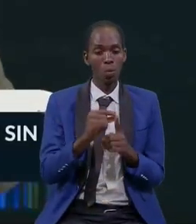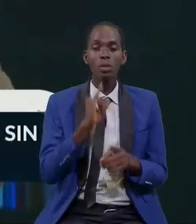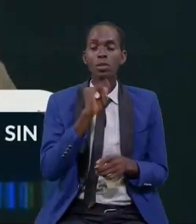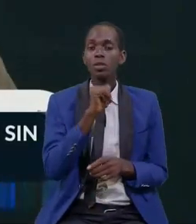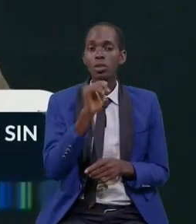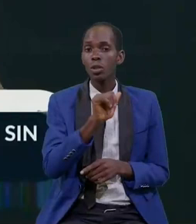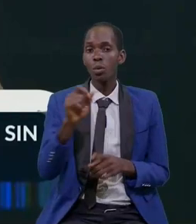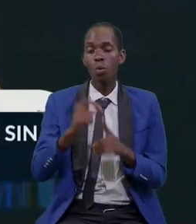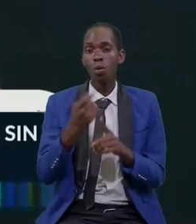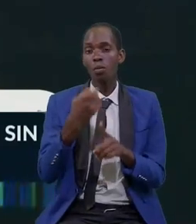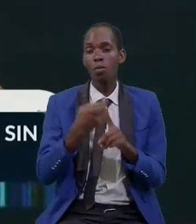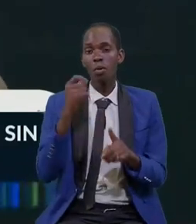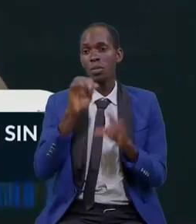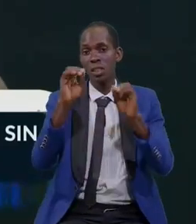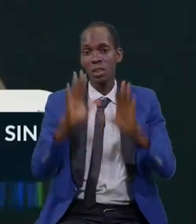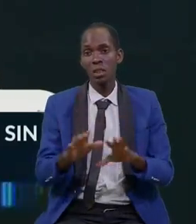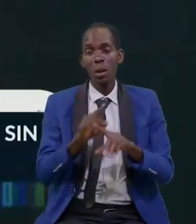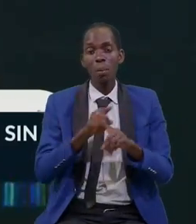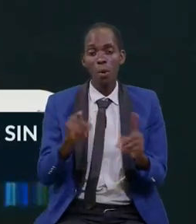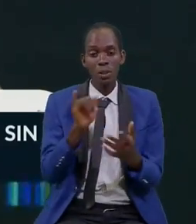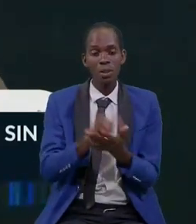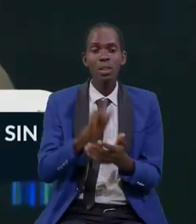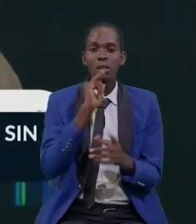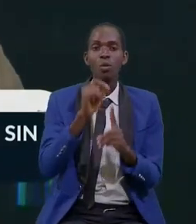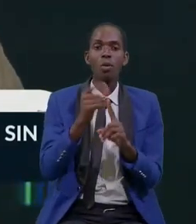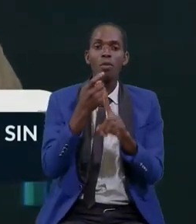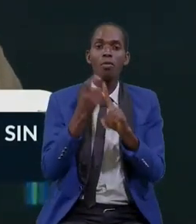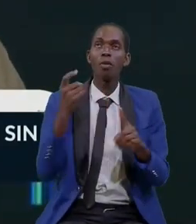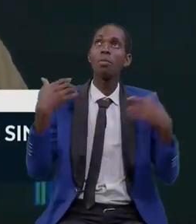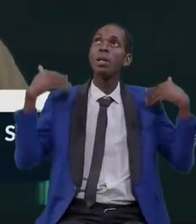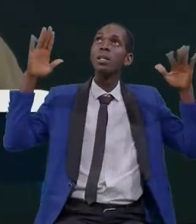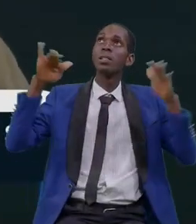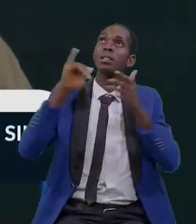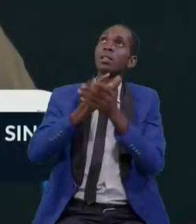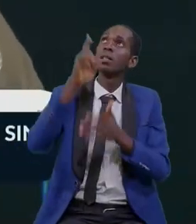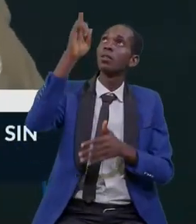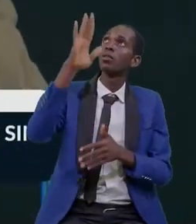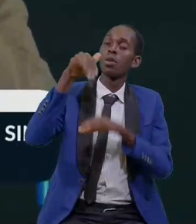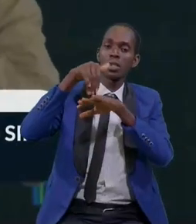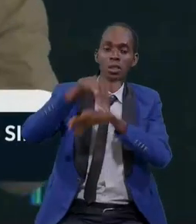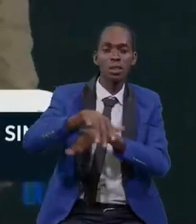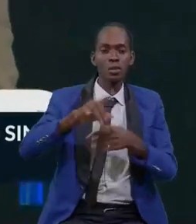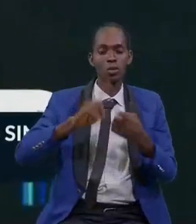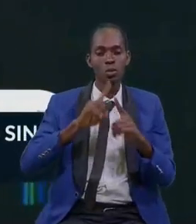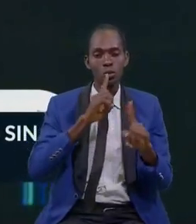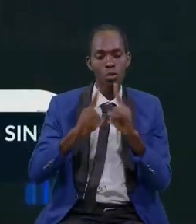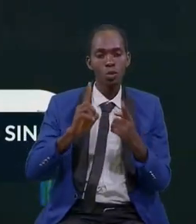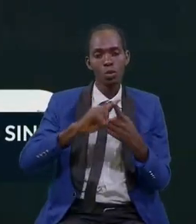c'est la déclaration de l'ange que Dieu a envoyé du ciel pour parler à Joseph.